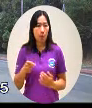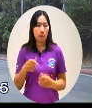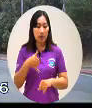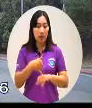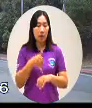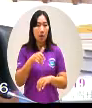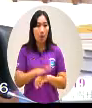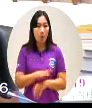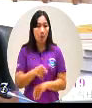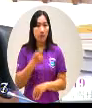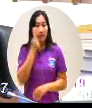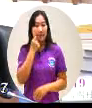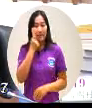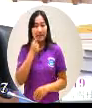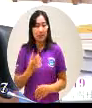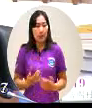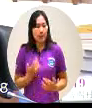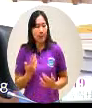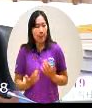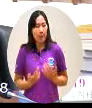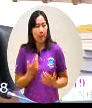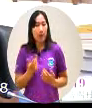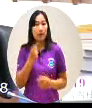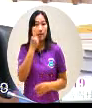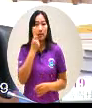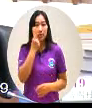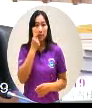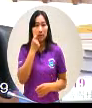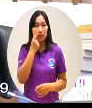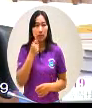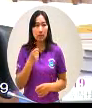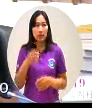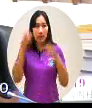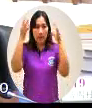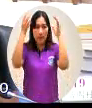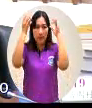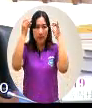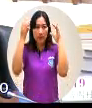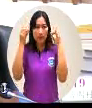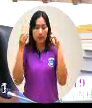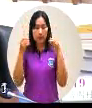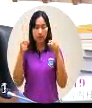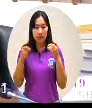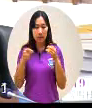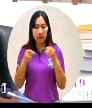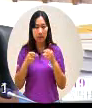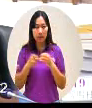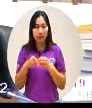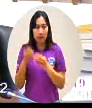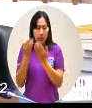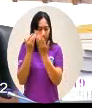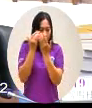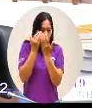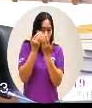另外嘛，本土的，就是为遮产生的，热天到的就秘伫遮，所以讲这脏乱的一个隔离地